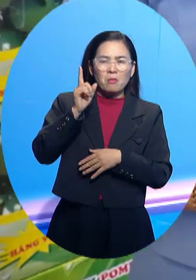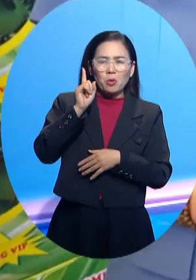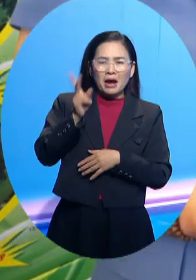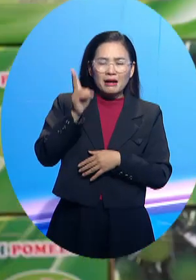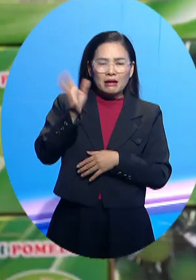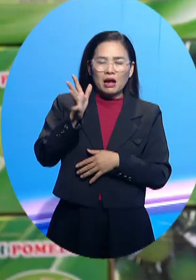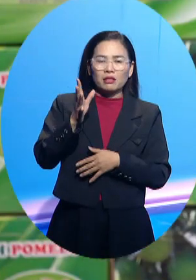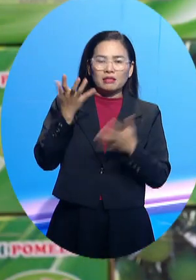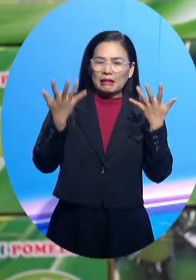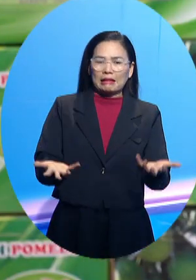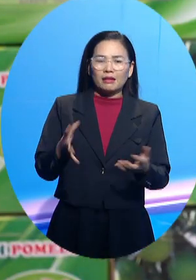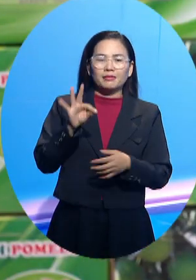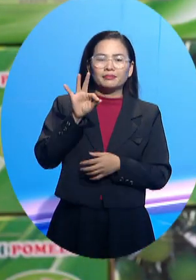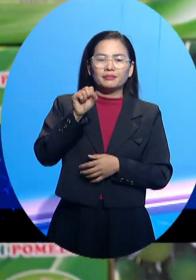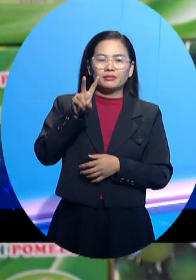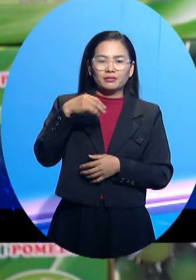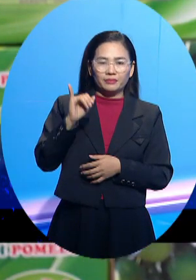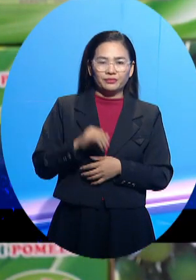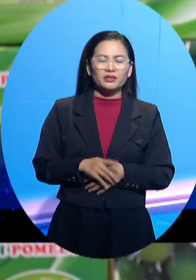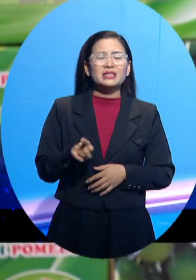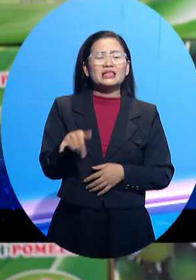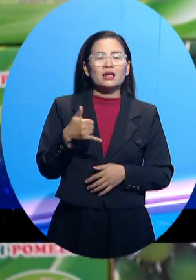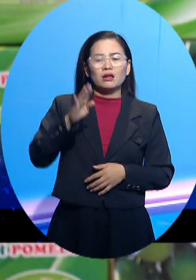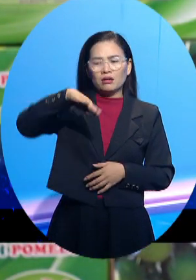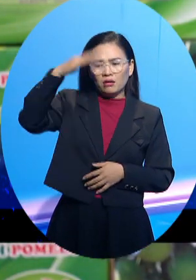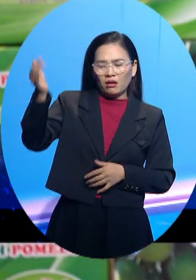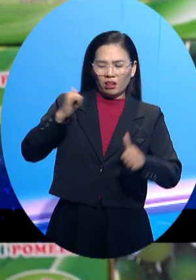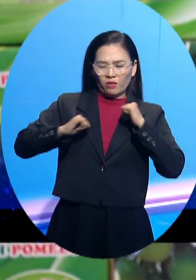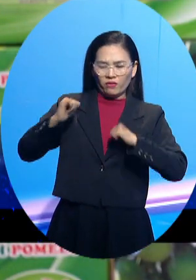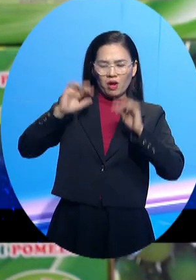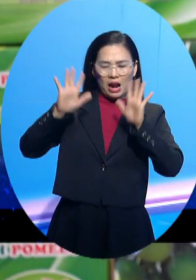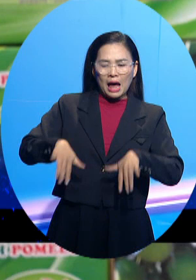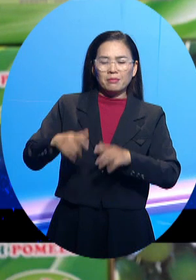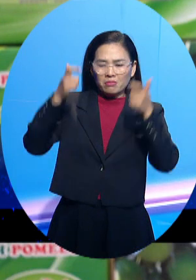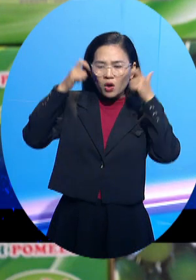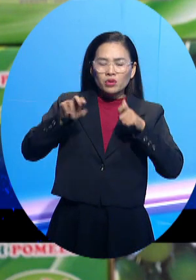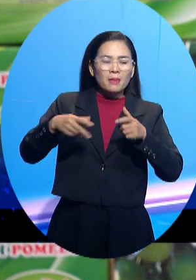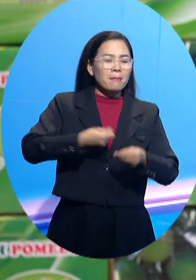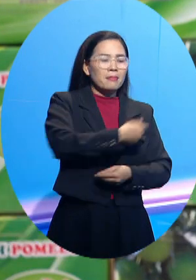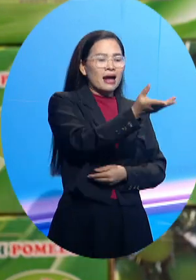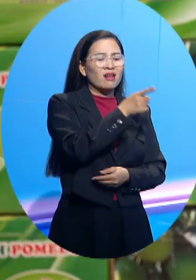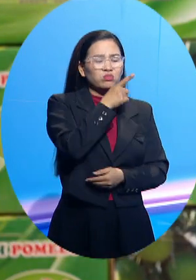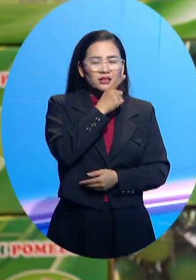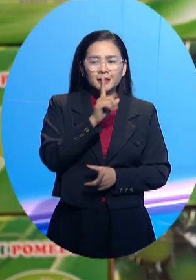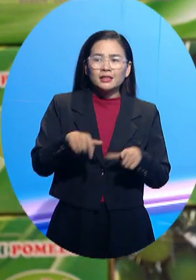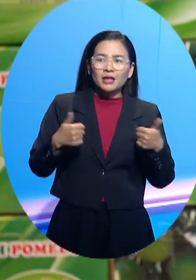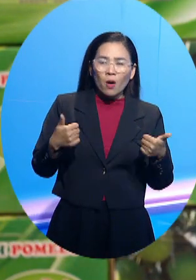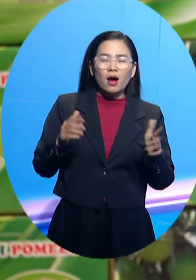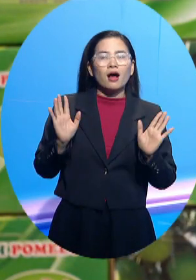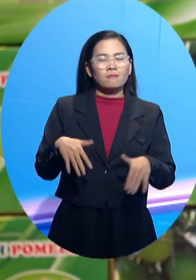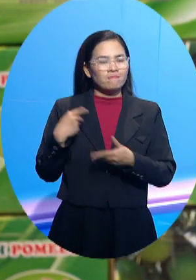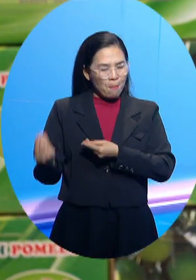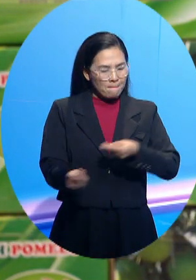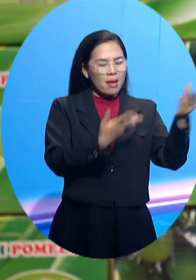tấn. Cái nông sản này lại do là những người ở vùng sâu, đồng bào dân tộc thiểu số chúng ta làm ra. Nhưng mà chúng ta cũng có thể là đưa cái sản phẩm này